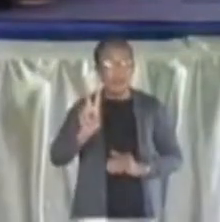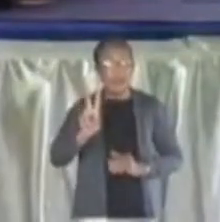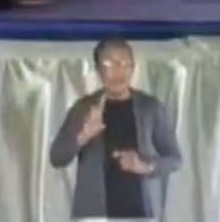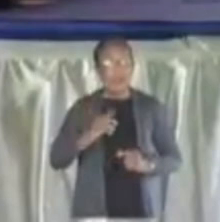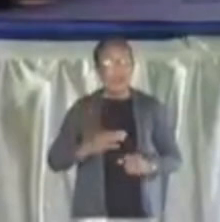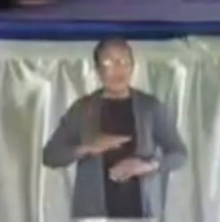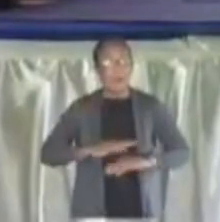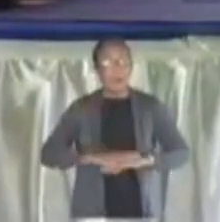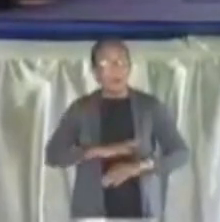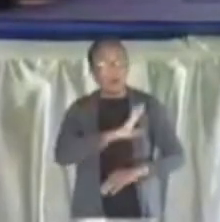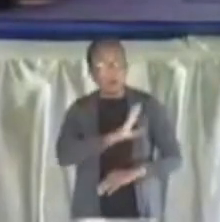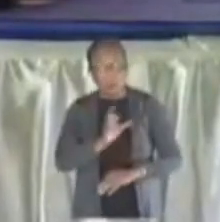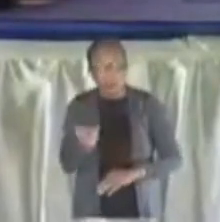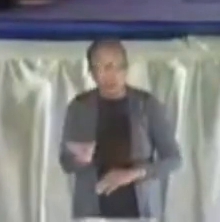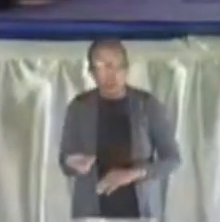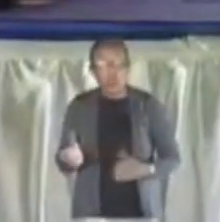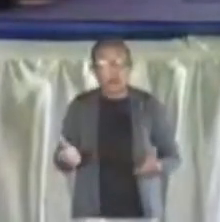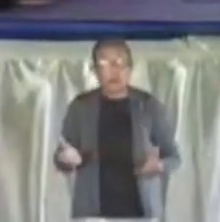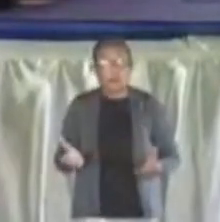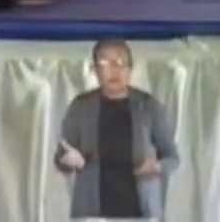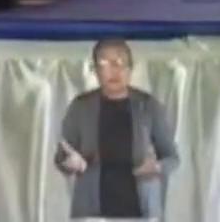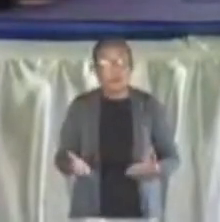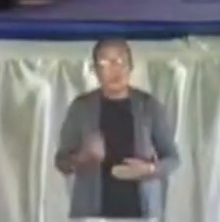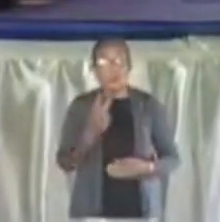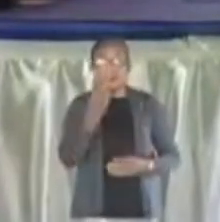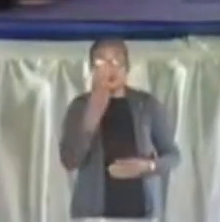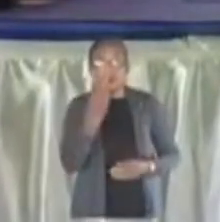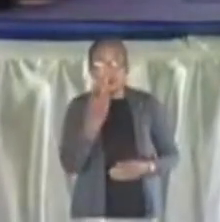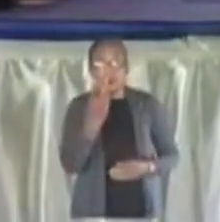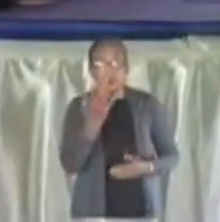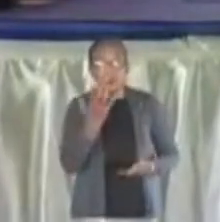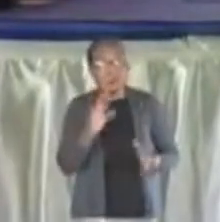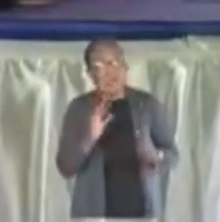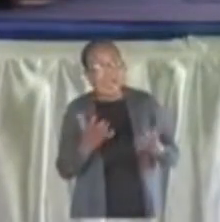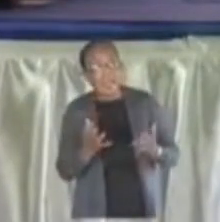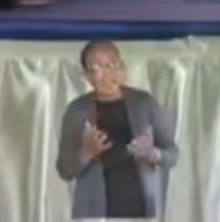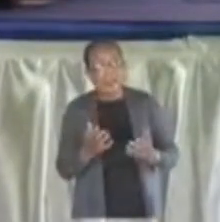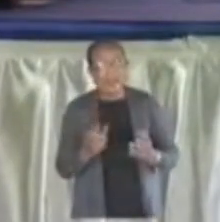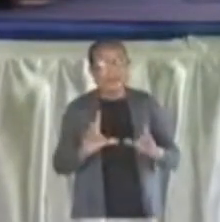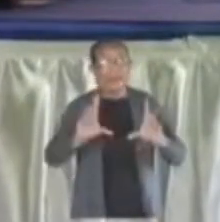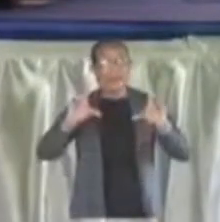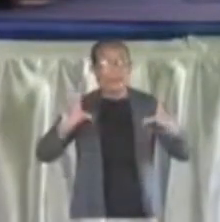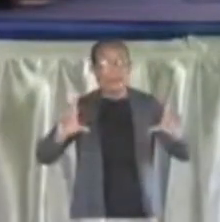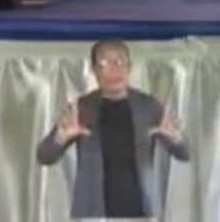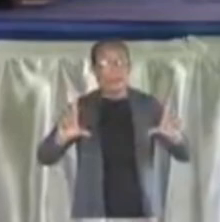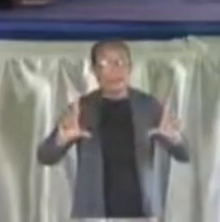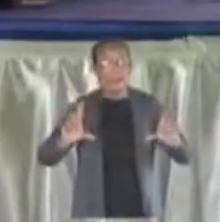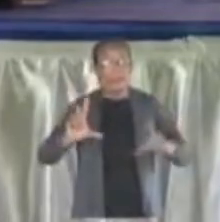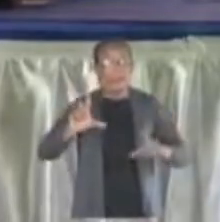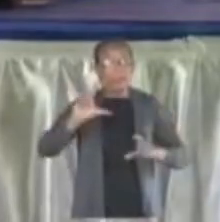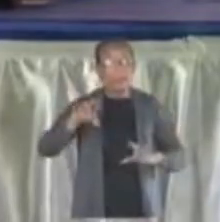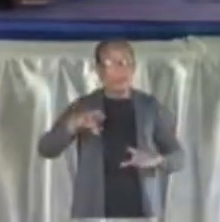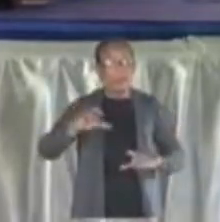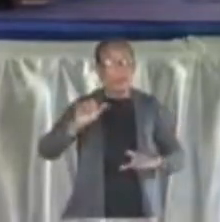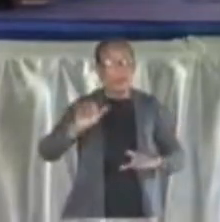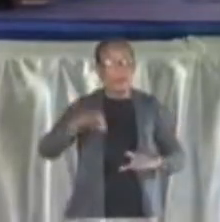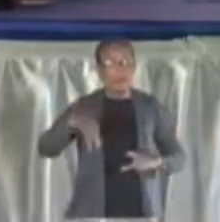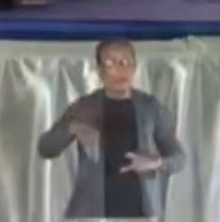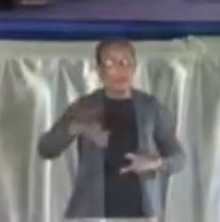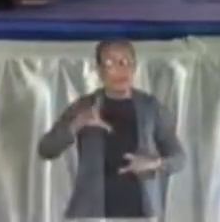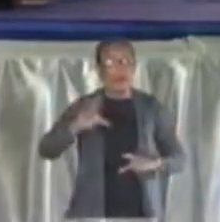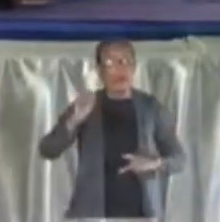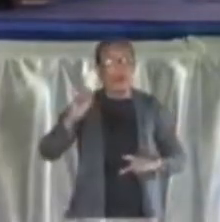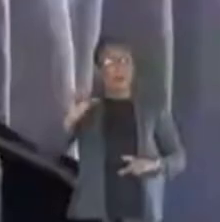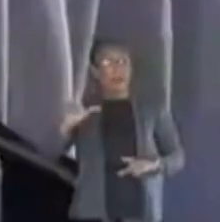ook de persoon die in tweede instantie in beeld is gekomen, de heer Ramlal. Met gesprekken hebben we met hem gegaan, hun CV